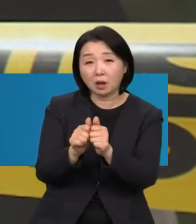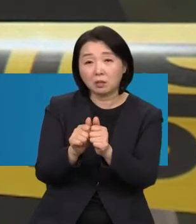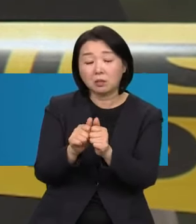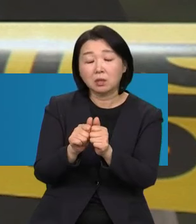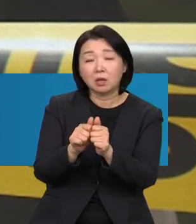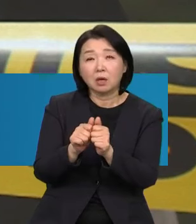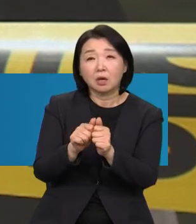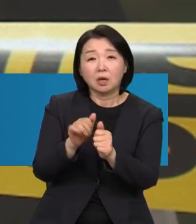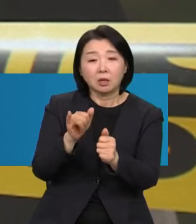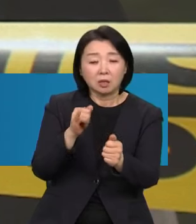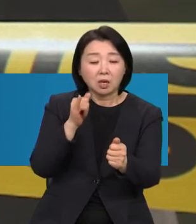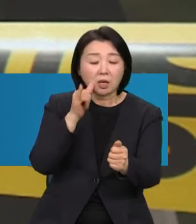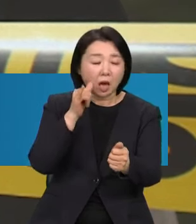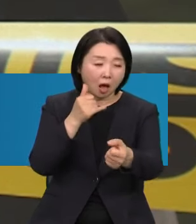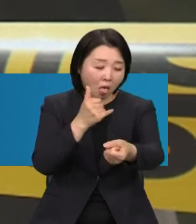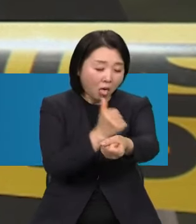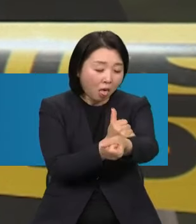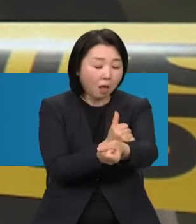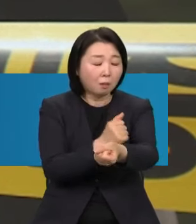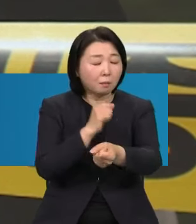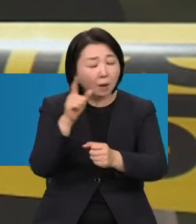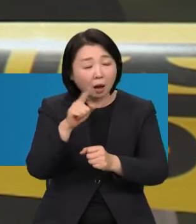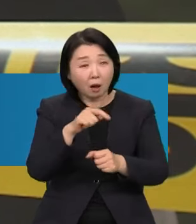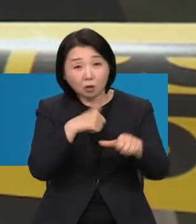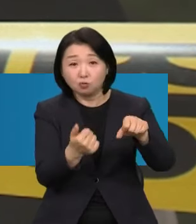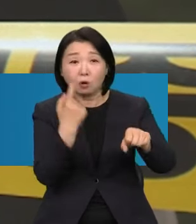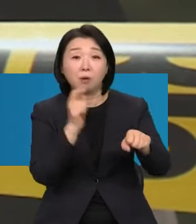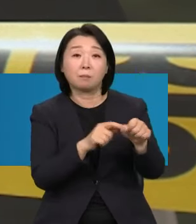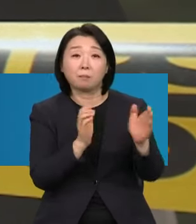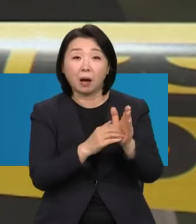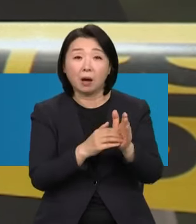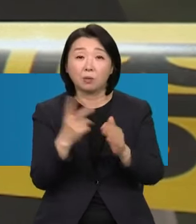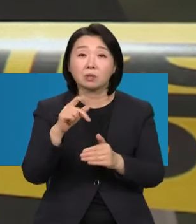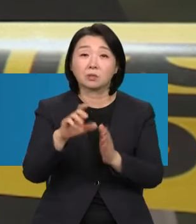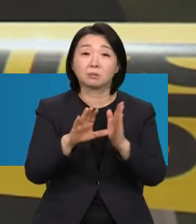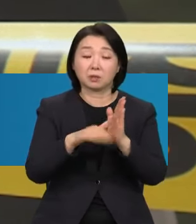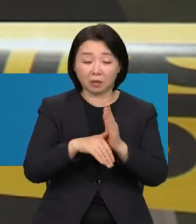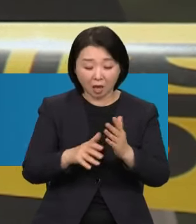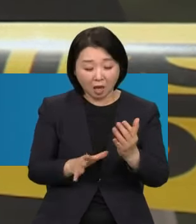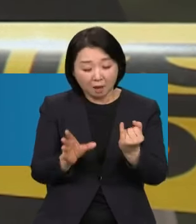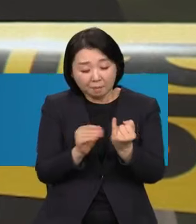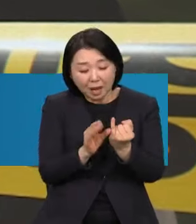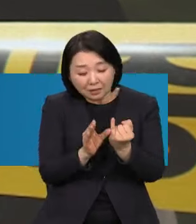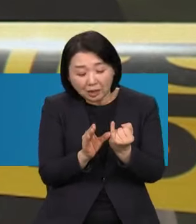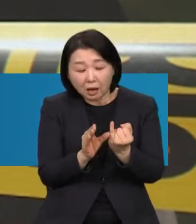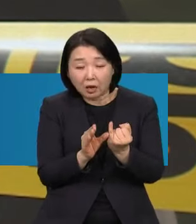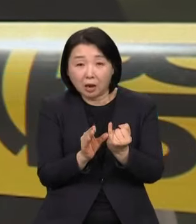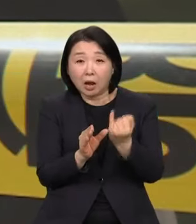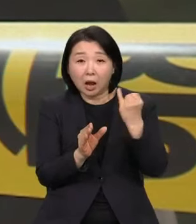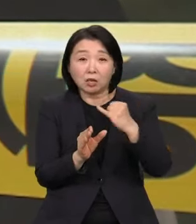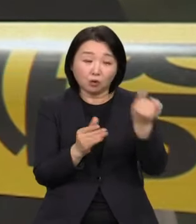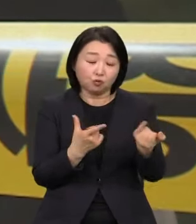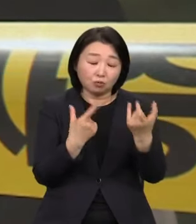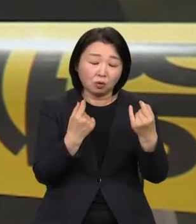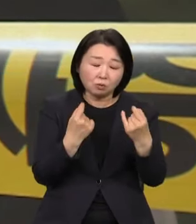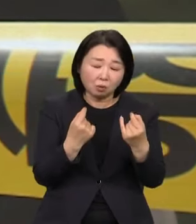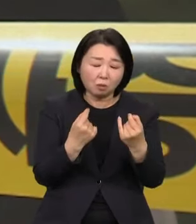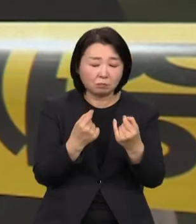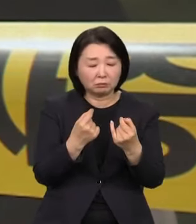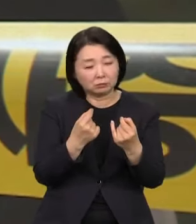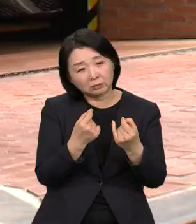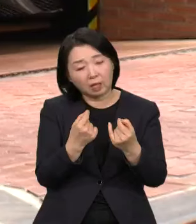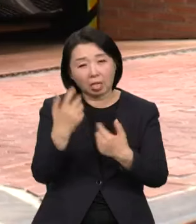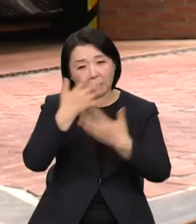있었다고만 했는데 2011년 있었던 만사 간의 살인 사건처럼 미궁에 빠질 가능성도 있습니다 정인나